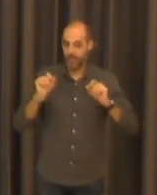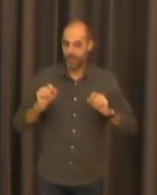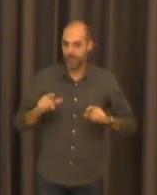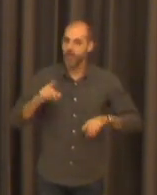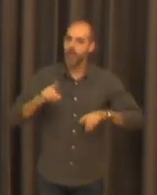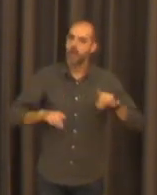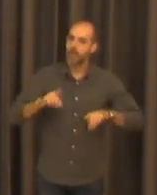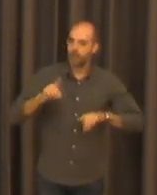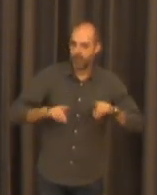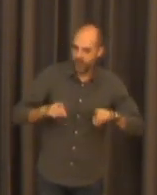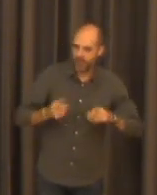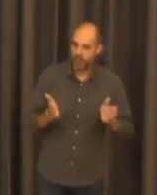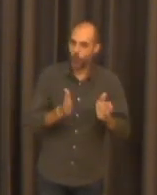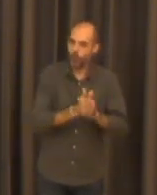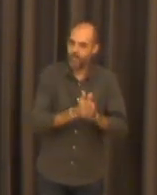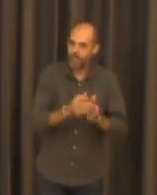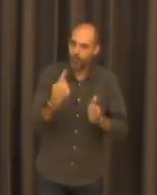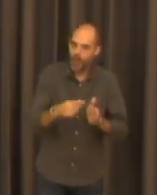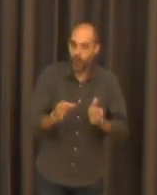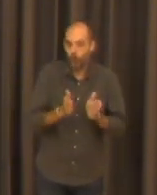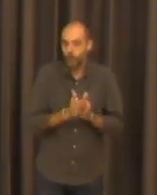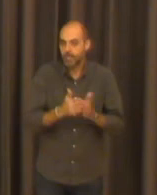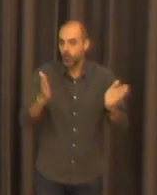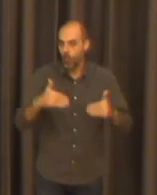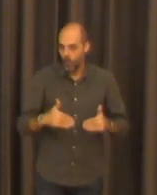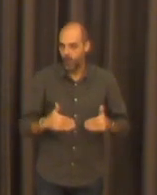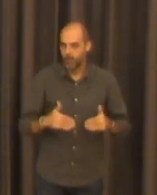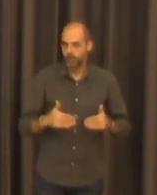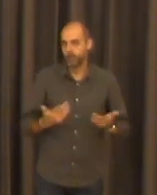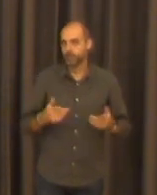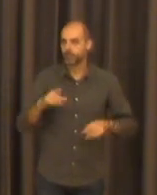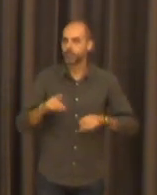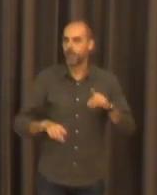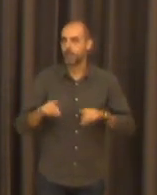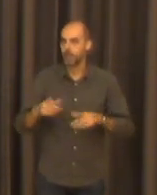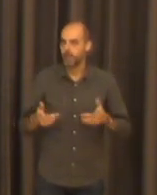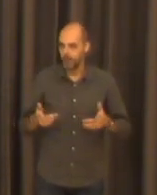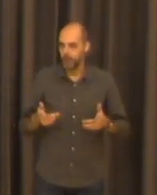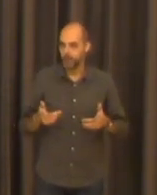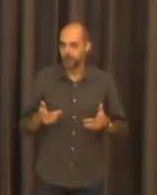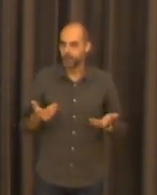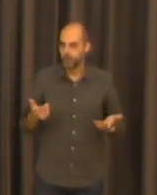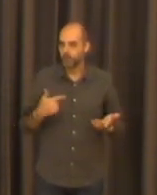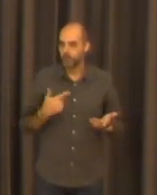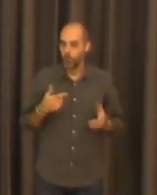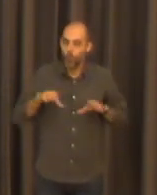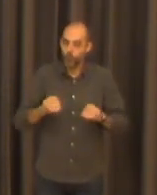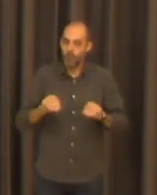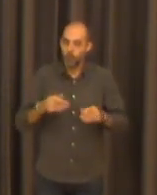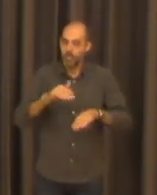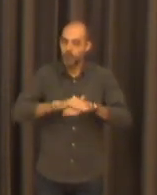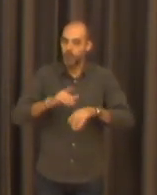un comitatiu o no, podia a vegades pot fer servir el verb venir i que es tracti d'anar al cine, que no és ni el teu lloc ni el meu, però hi ha un comitatiu,